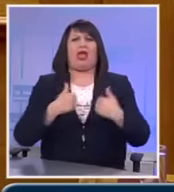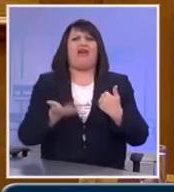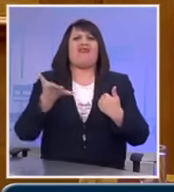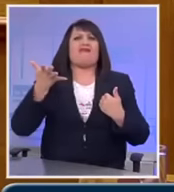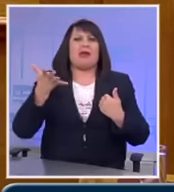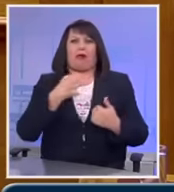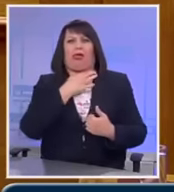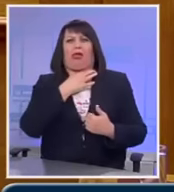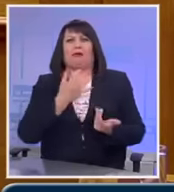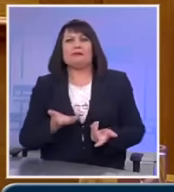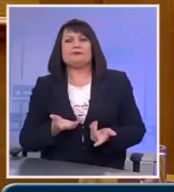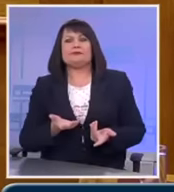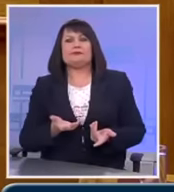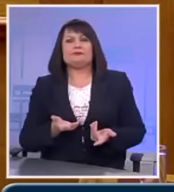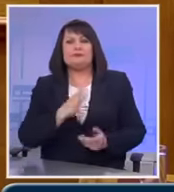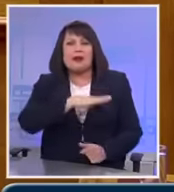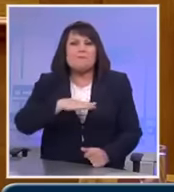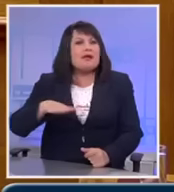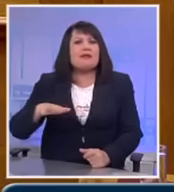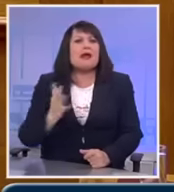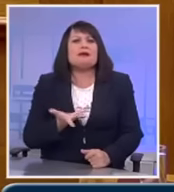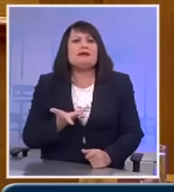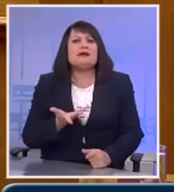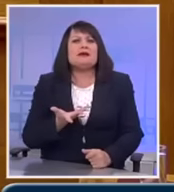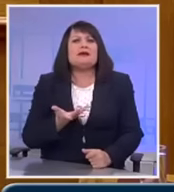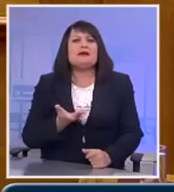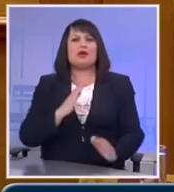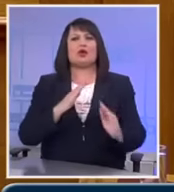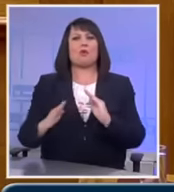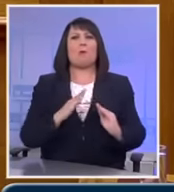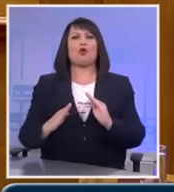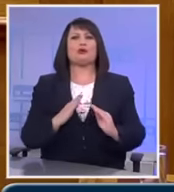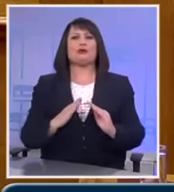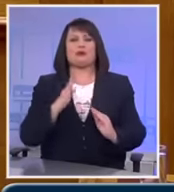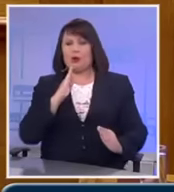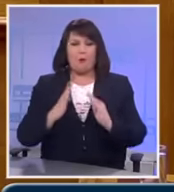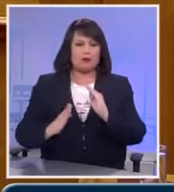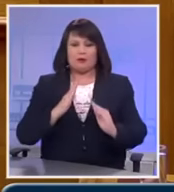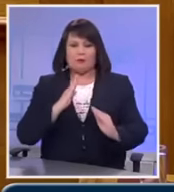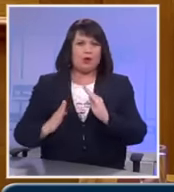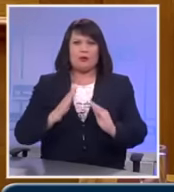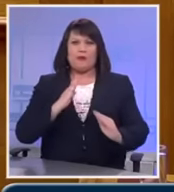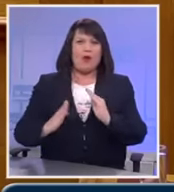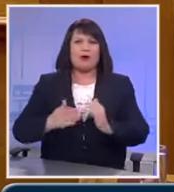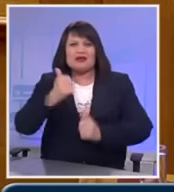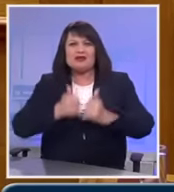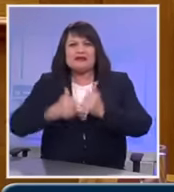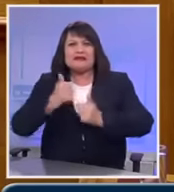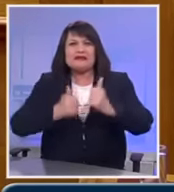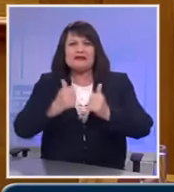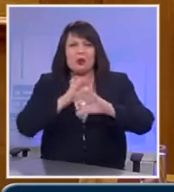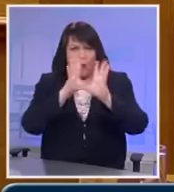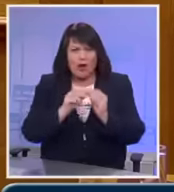παιδιών και τα παιδιά να λειτουργούνε σαν ρομπότ που δίνουν εξετάσεις ε αυτά εμείς τα